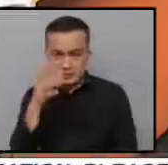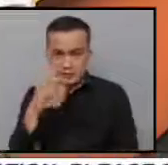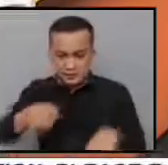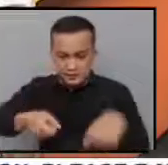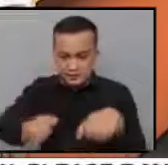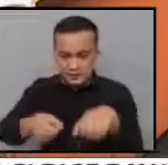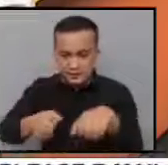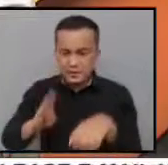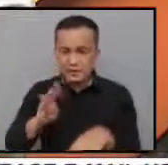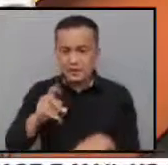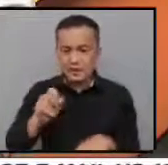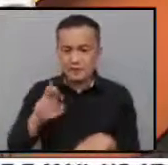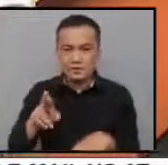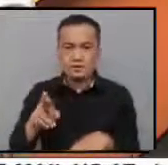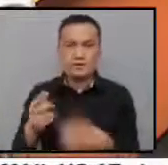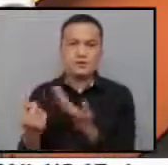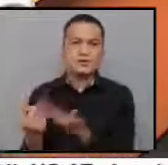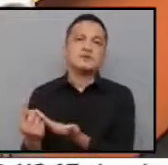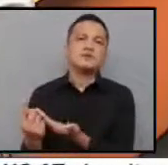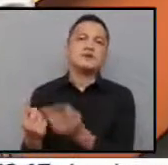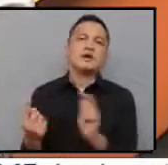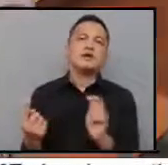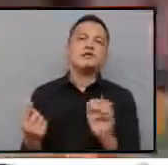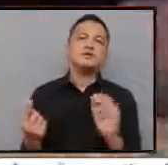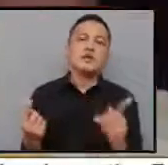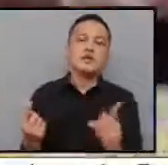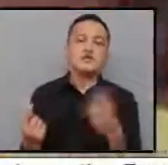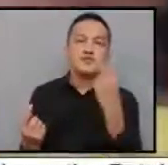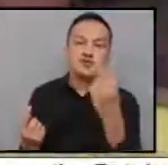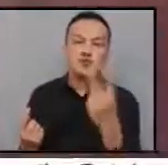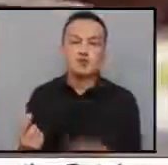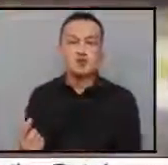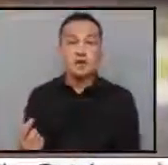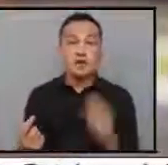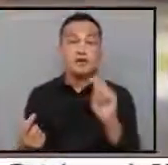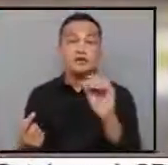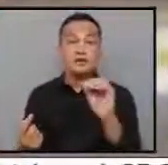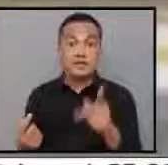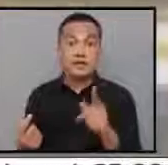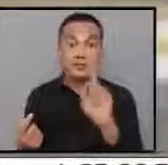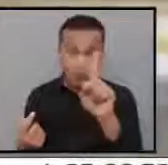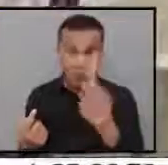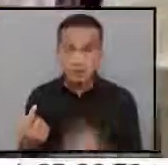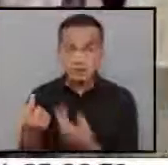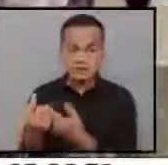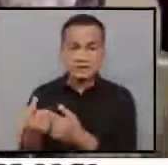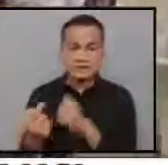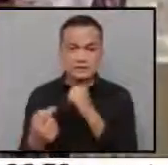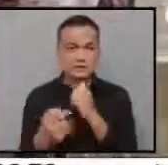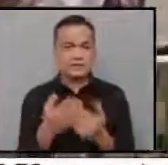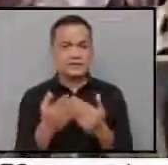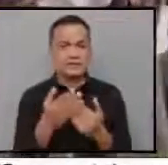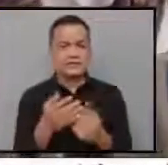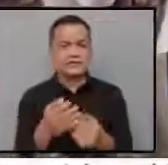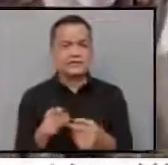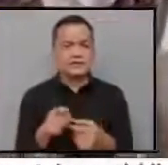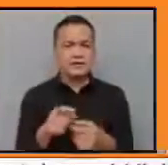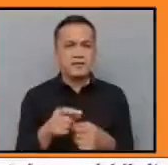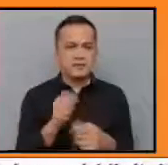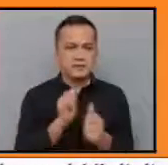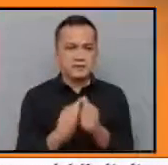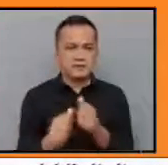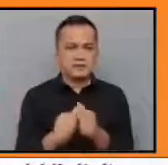na top 2 at top 1. Hindi biro ang pumasa sa board exams para maging isang licensed